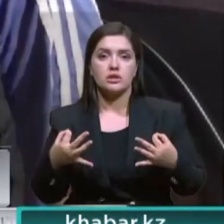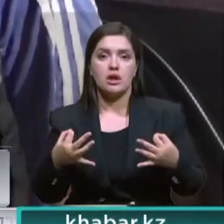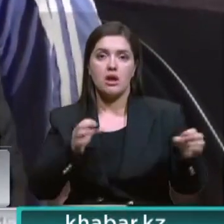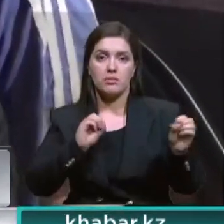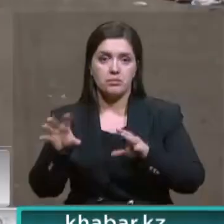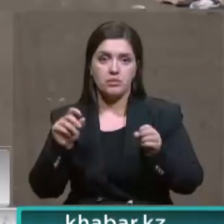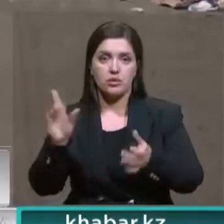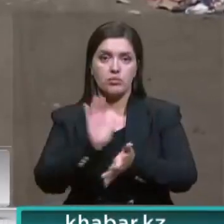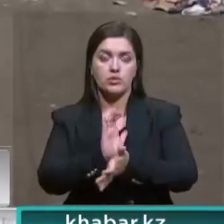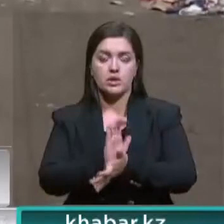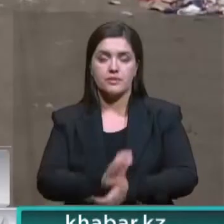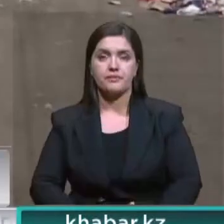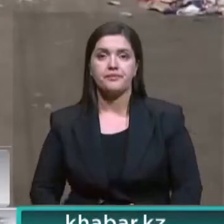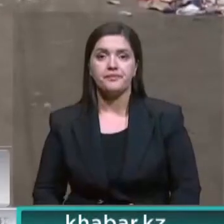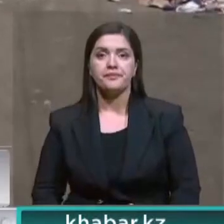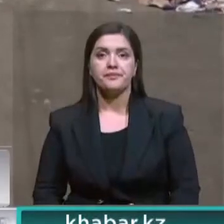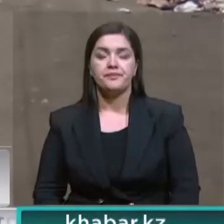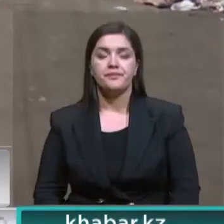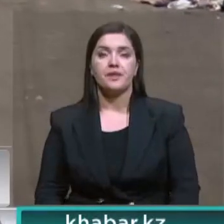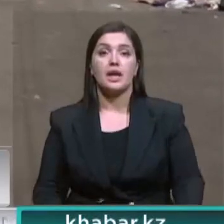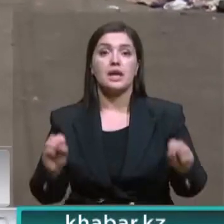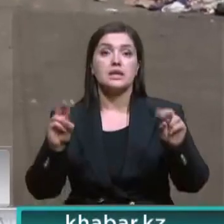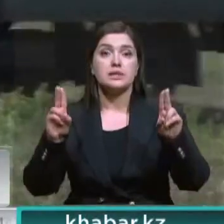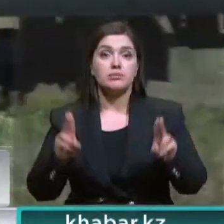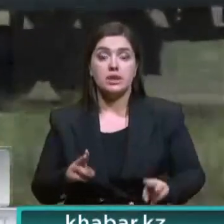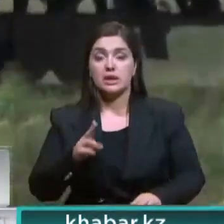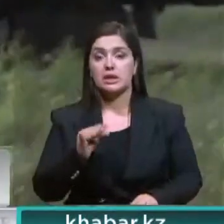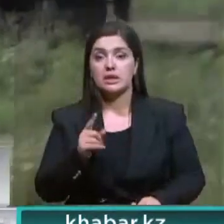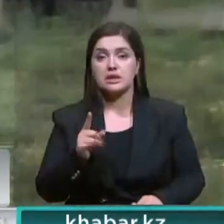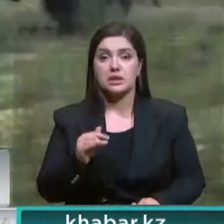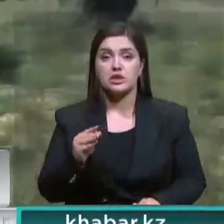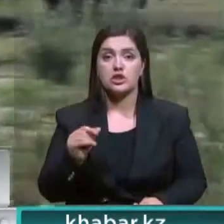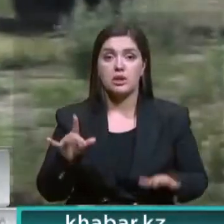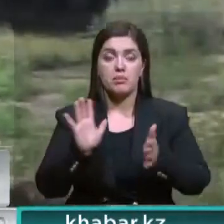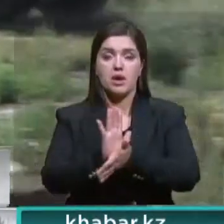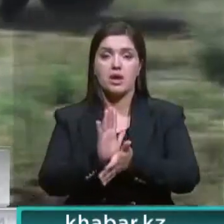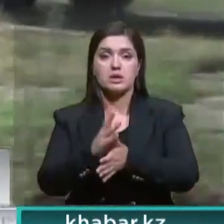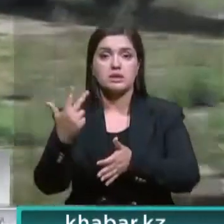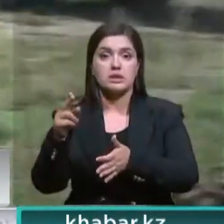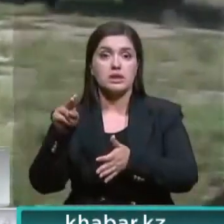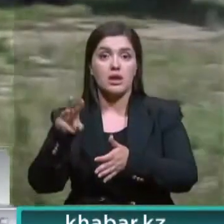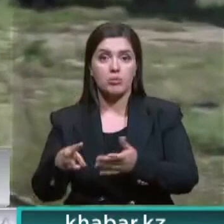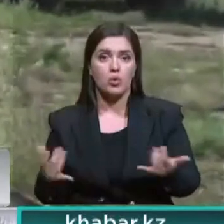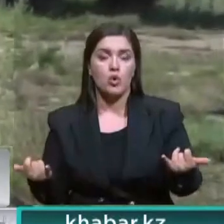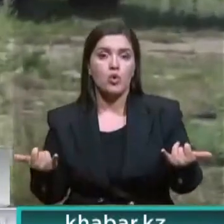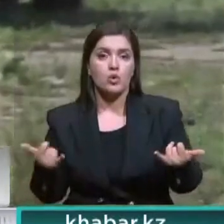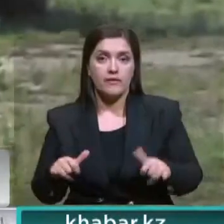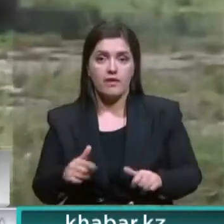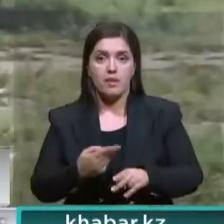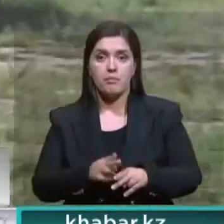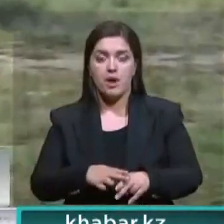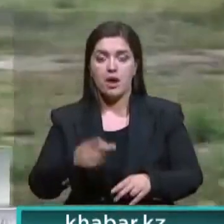туда мусор. Теперь ближайший официальный полигон для жителей Кызылжарского района в 30 километрах. Удивительно, что в действительности